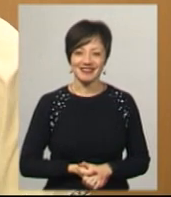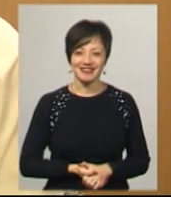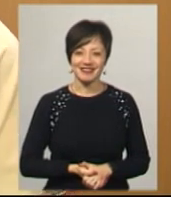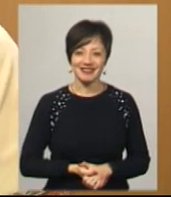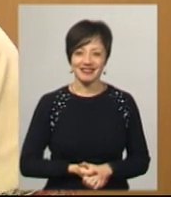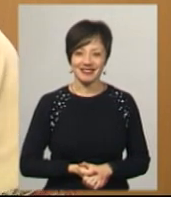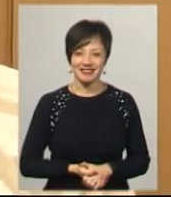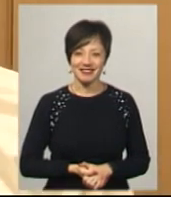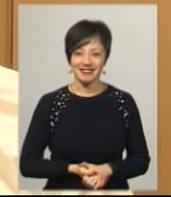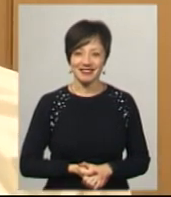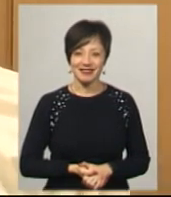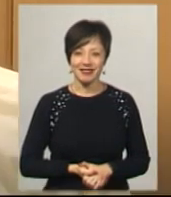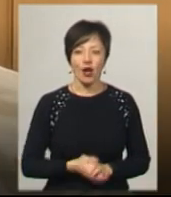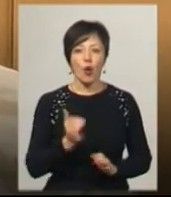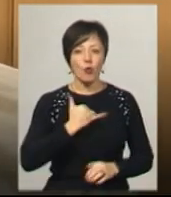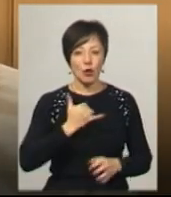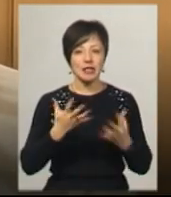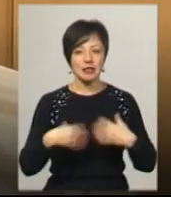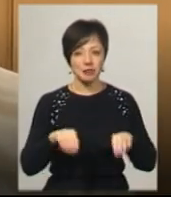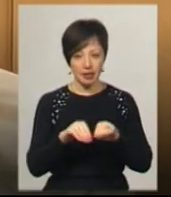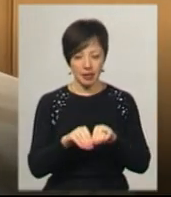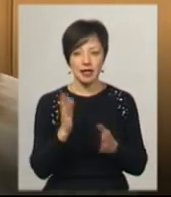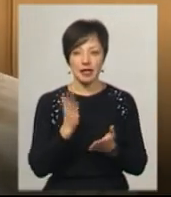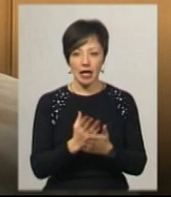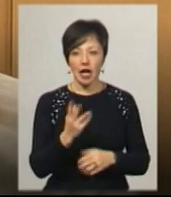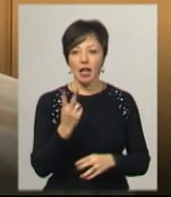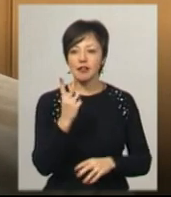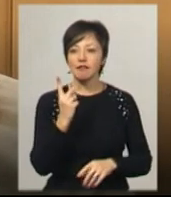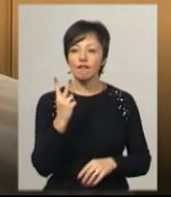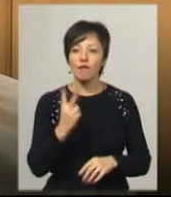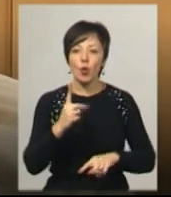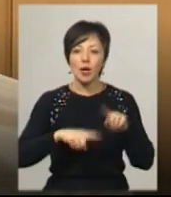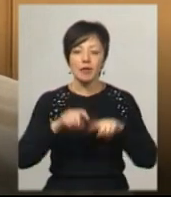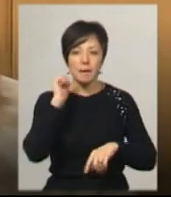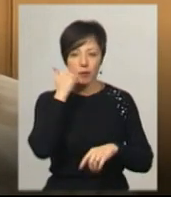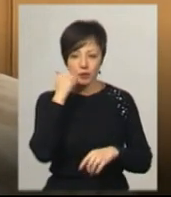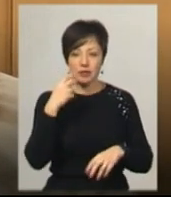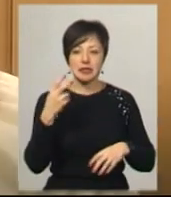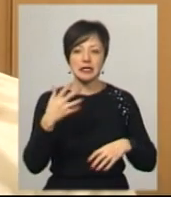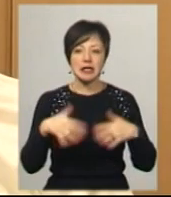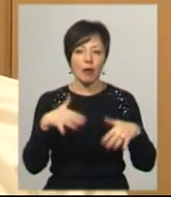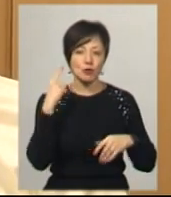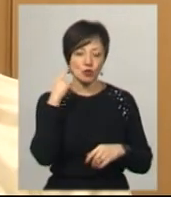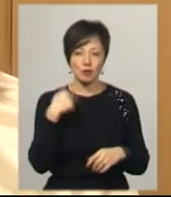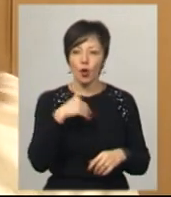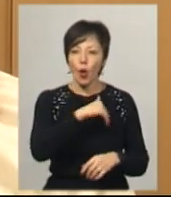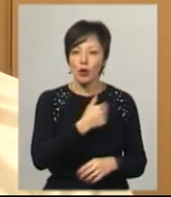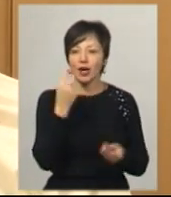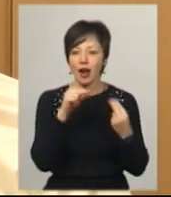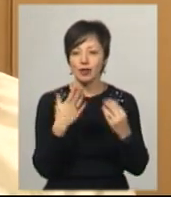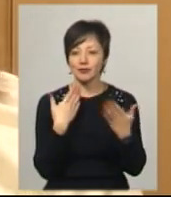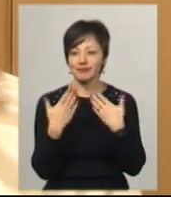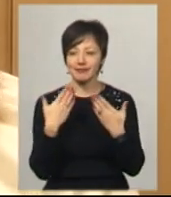звати Маша. У моїй сім'ї є двоюрідна бабуся, яка слабочуюча. І мені хочеться краще з